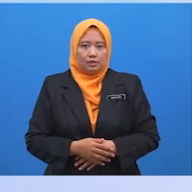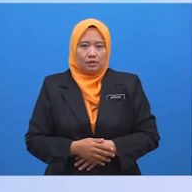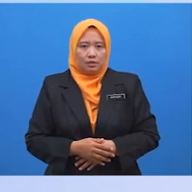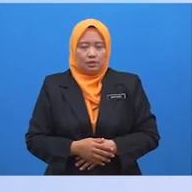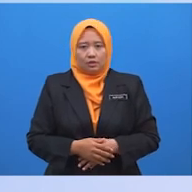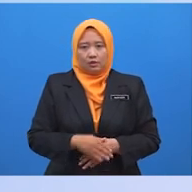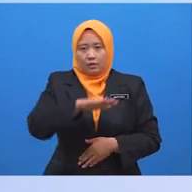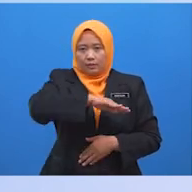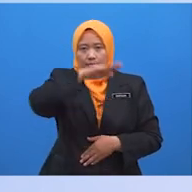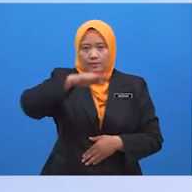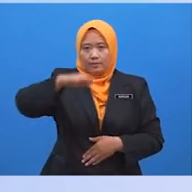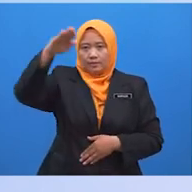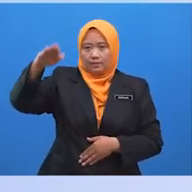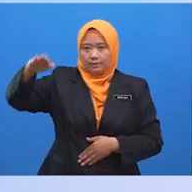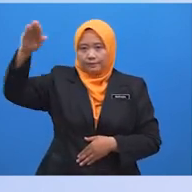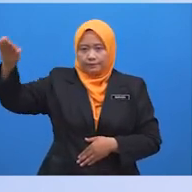B.